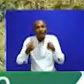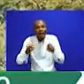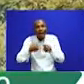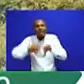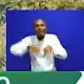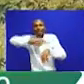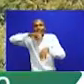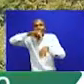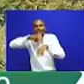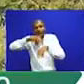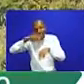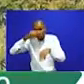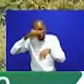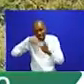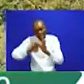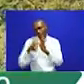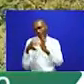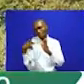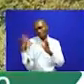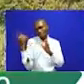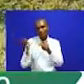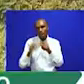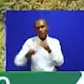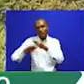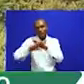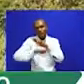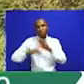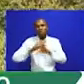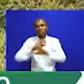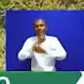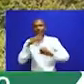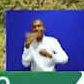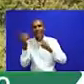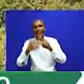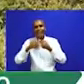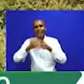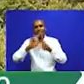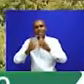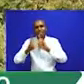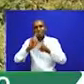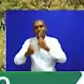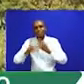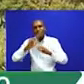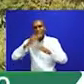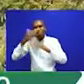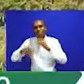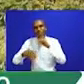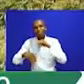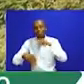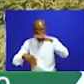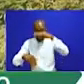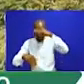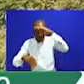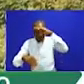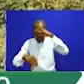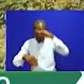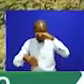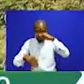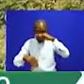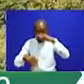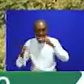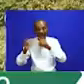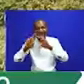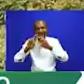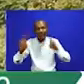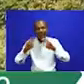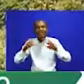chinde moisonde ntwa ranonye deputy president ate amba aminyoki bindo una maruko ruwe nsa mochia central bada wana mbarigere tina